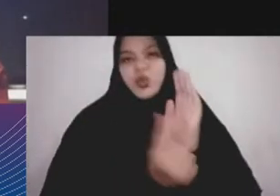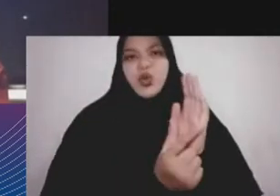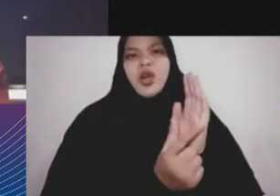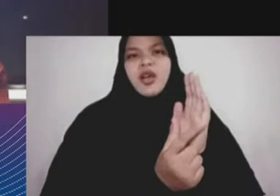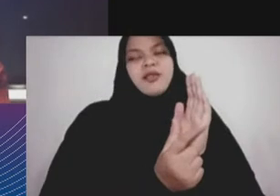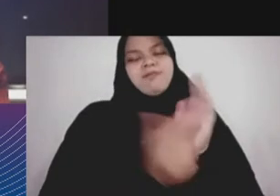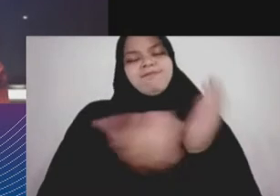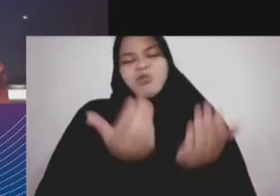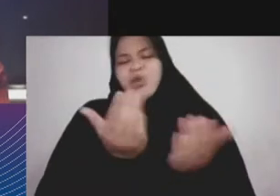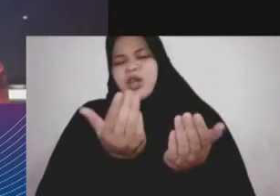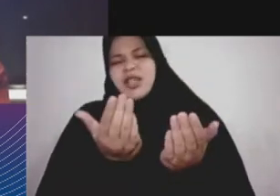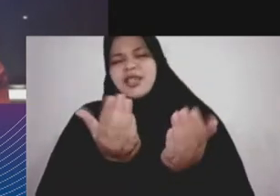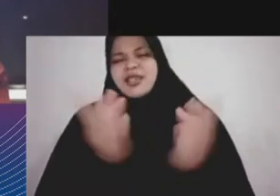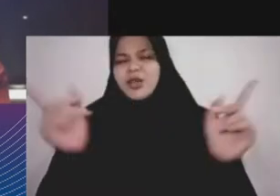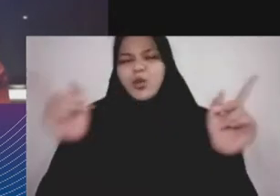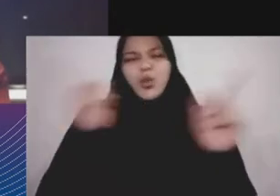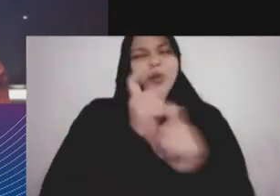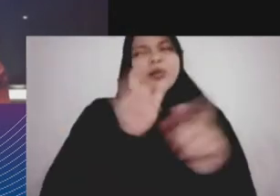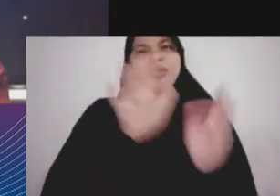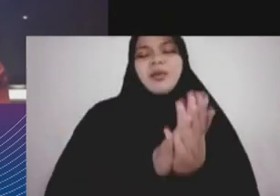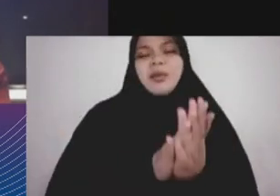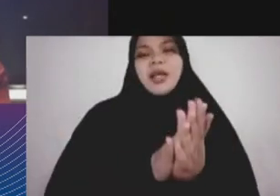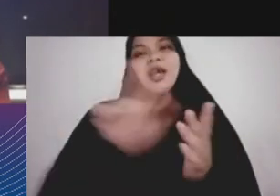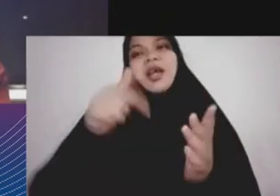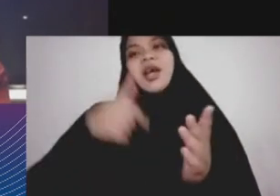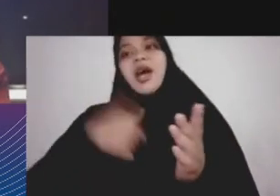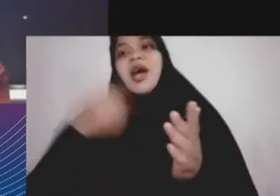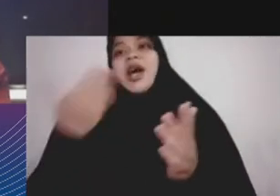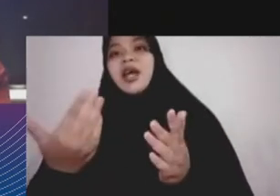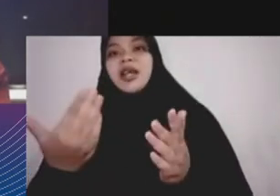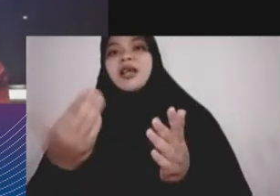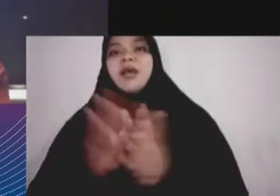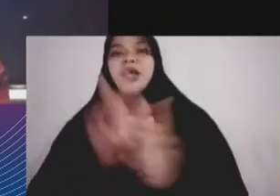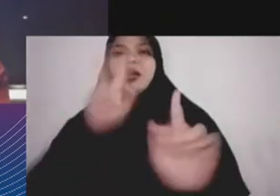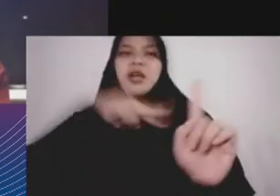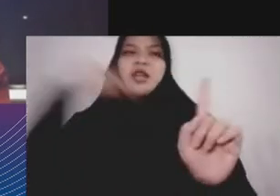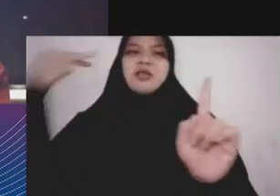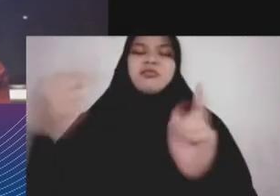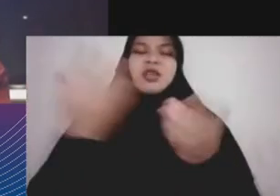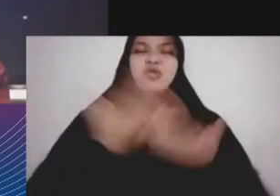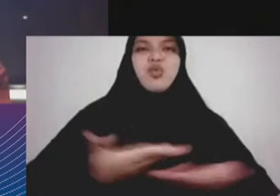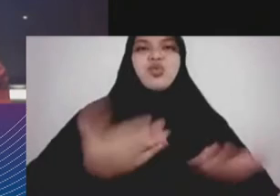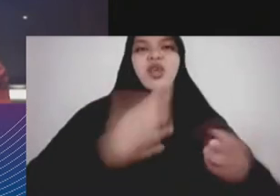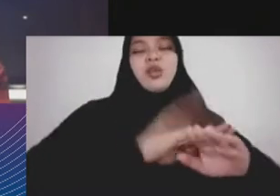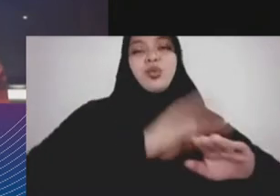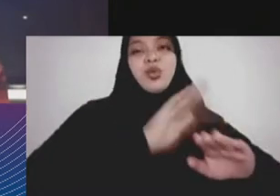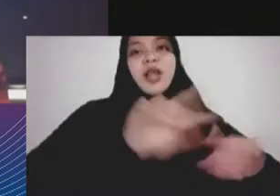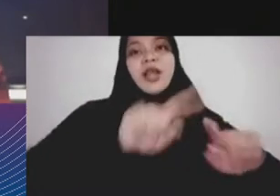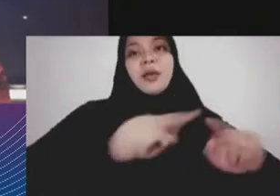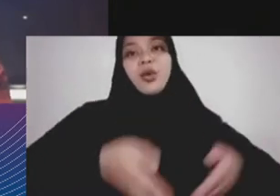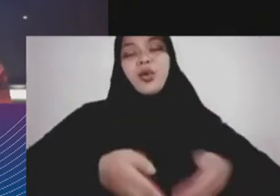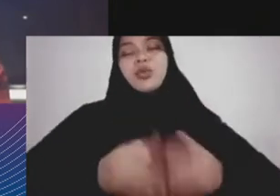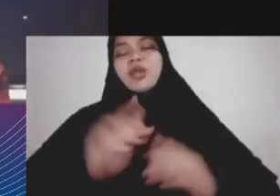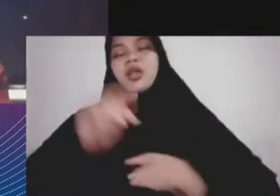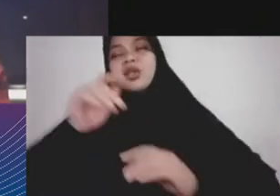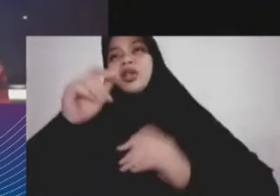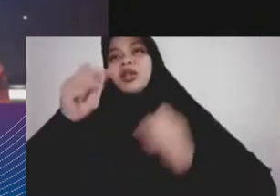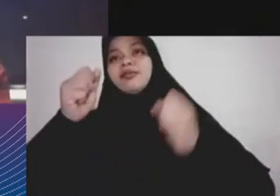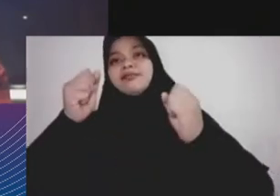tidak hanya dari paradigma sosial budaya, agama, tapi juga dari konstruksi hukum kita sendiri. Ini